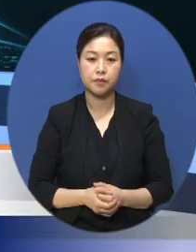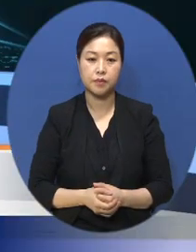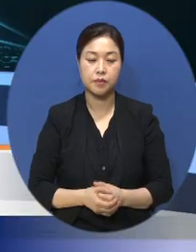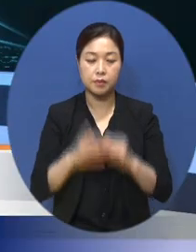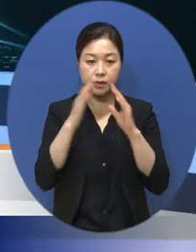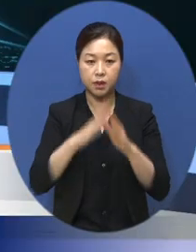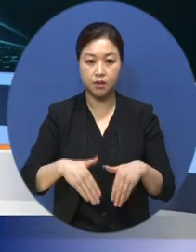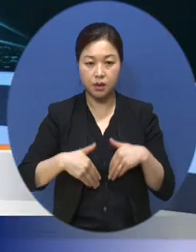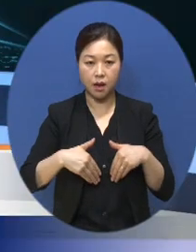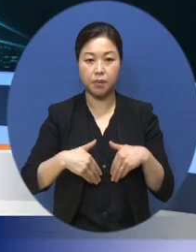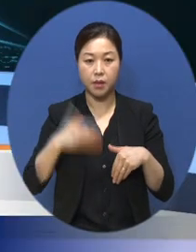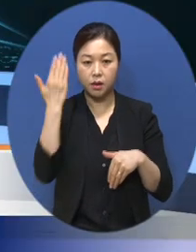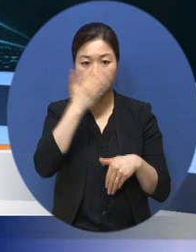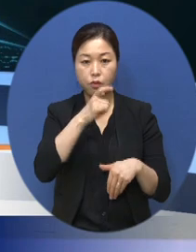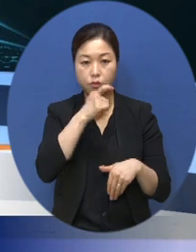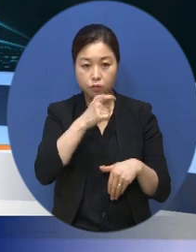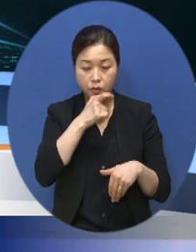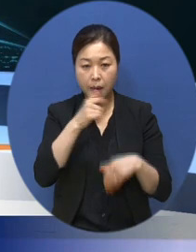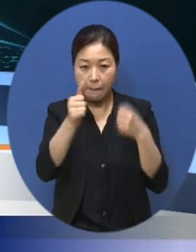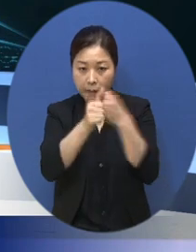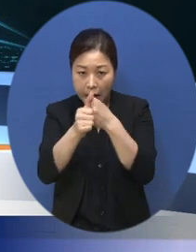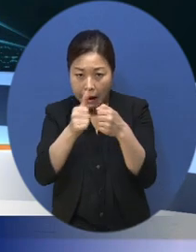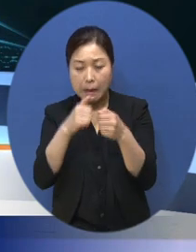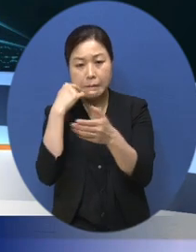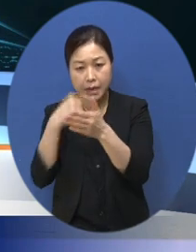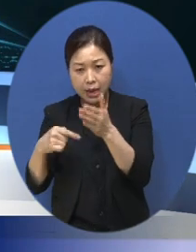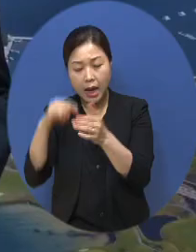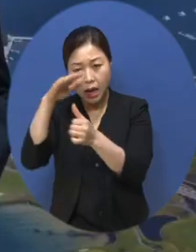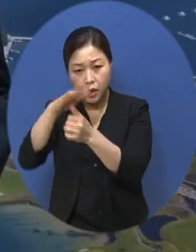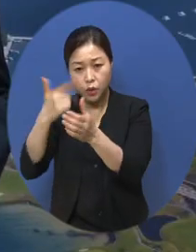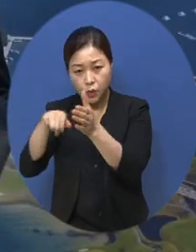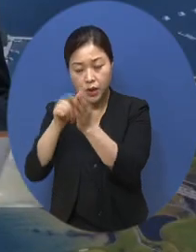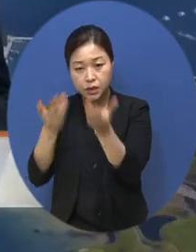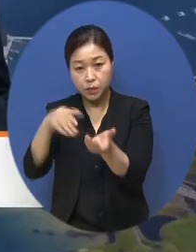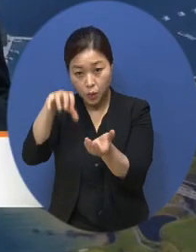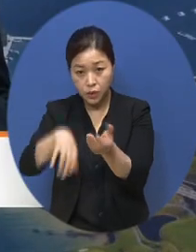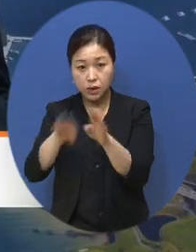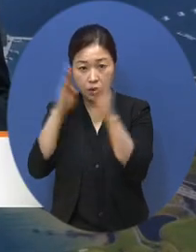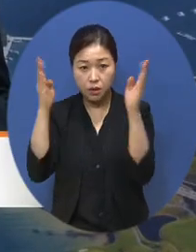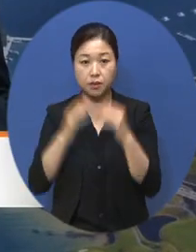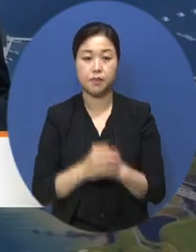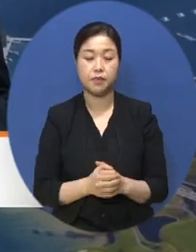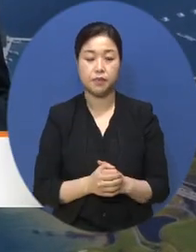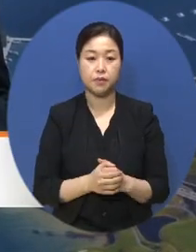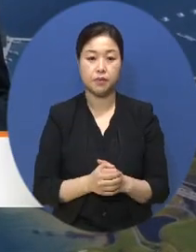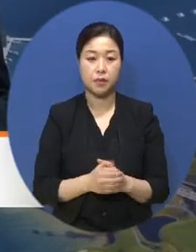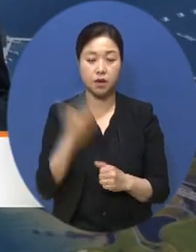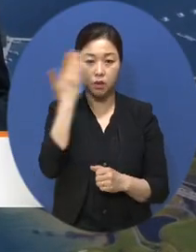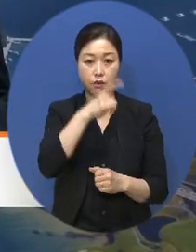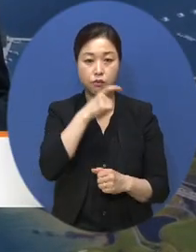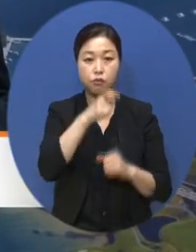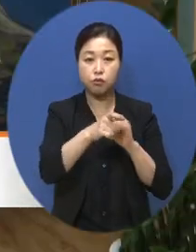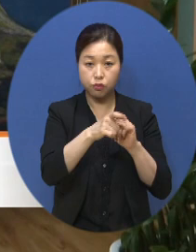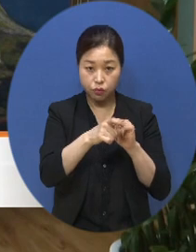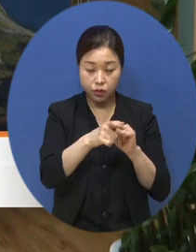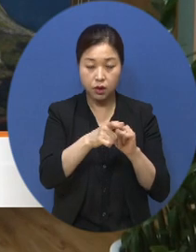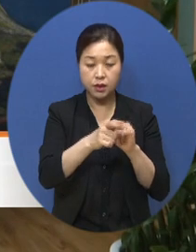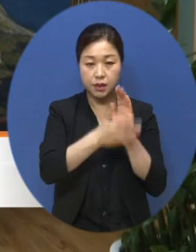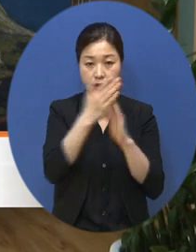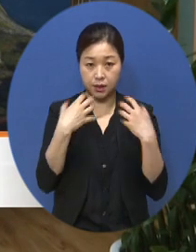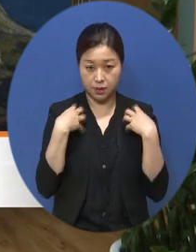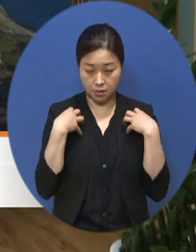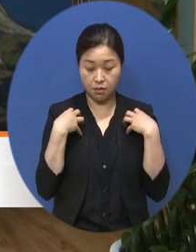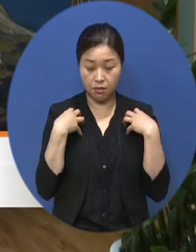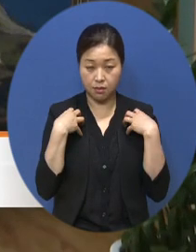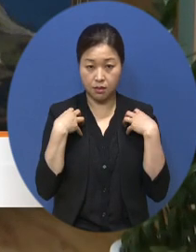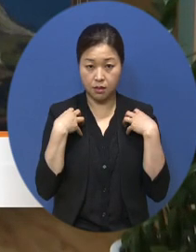여수시의 학대 피해 아동을 위한 쉼터가 문을 열었습니다. 여수시는 지난달 24일 여수시청에서 학대